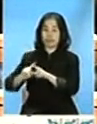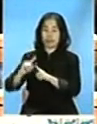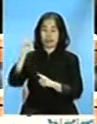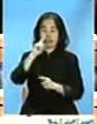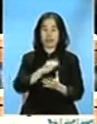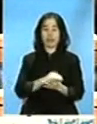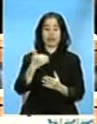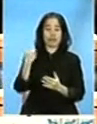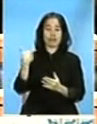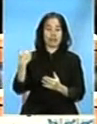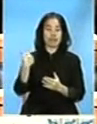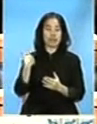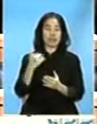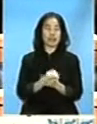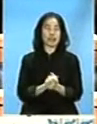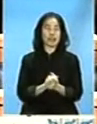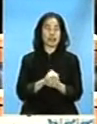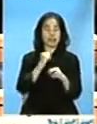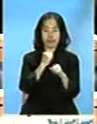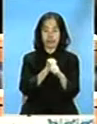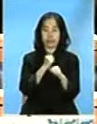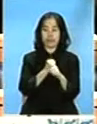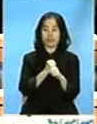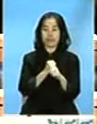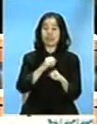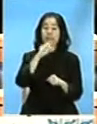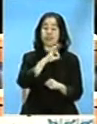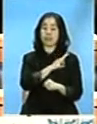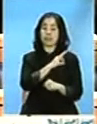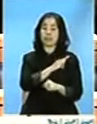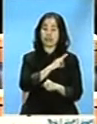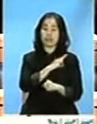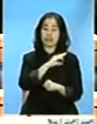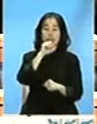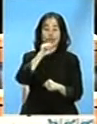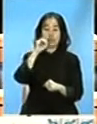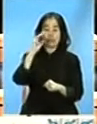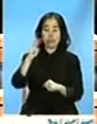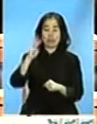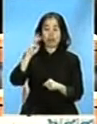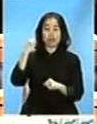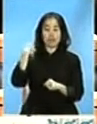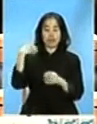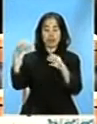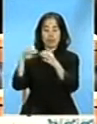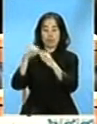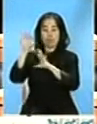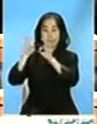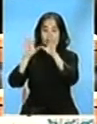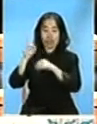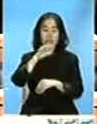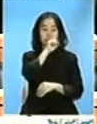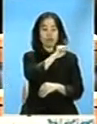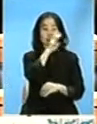มันมีตั้งโปรและคอนนะครับแล้วก็สมาชิกวุฒิสภาที่มาจากการสรรหาและมาจากการเลือกตั้